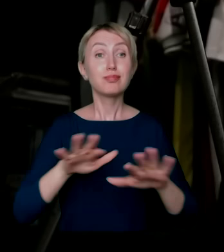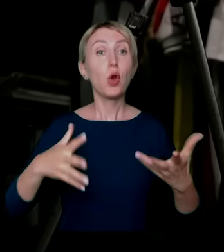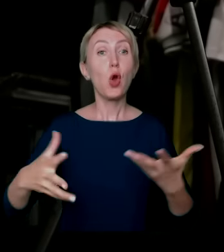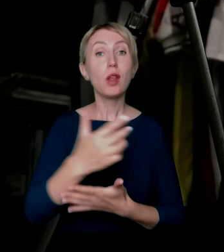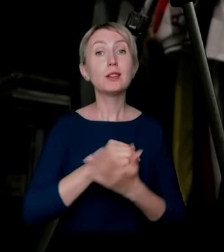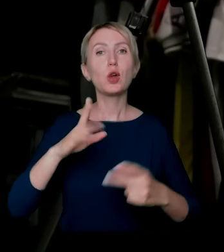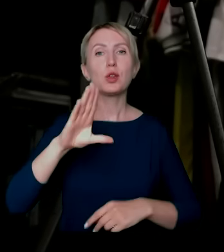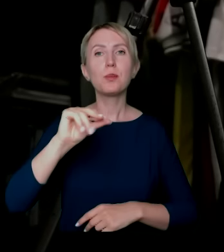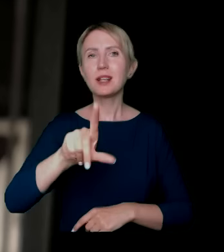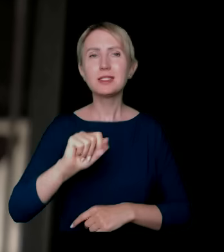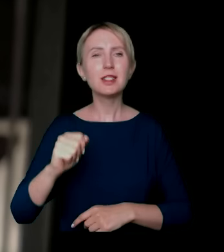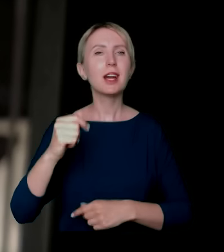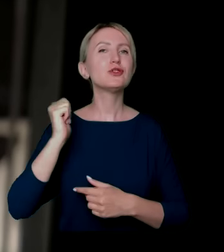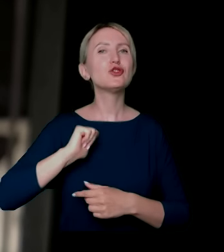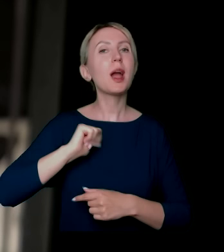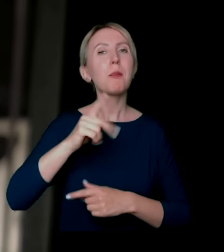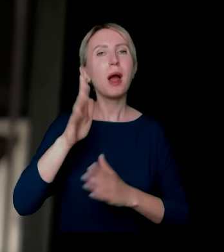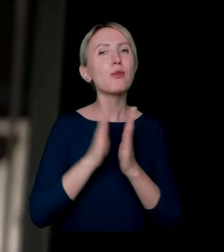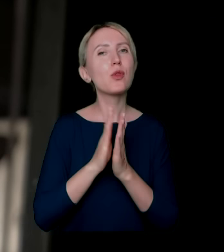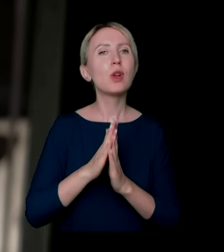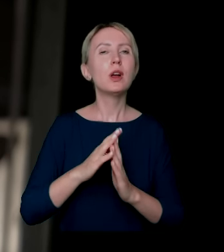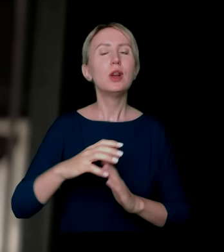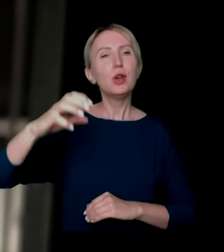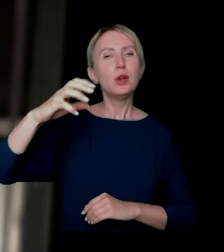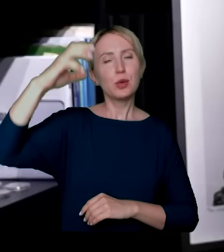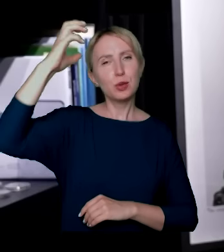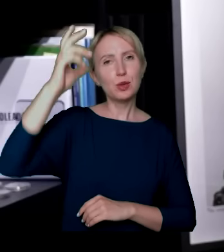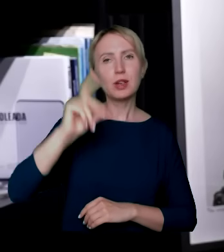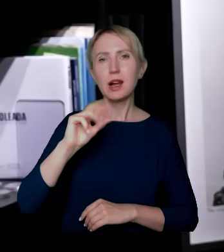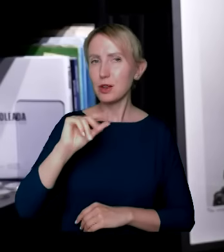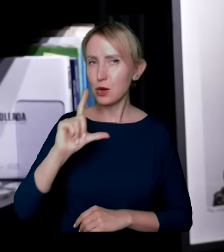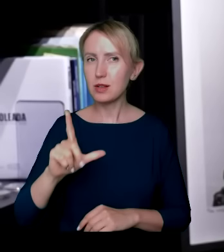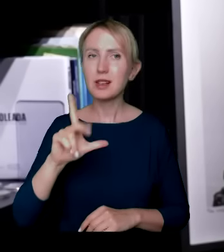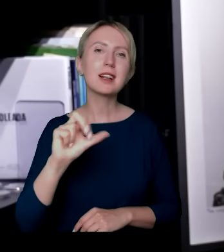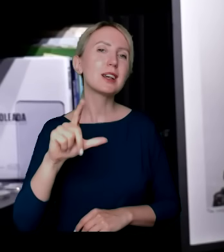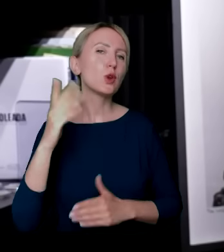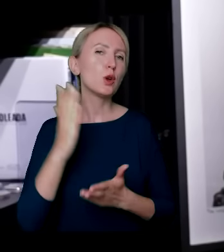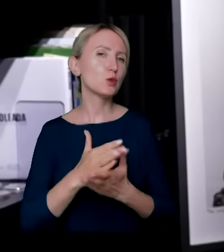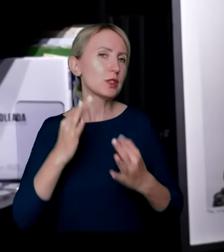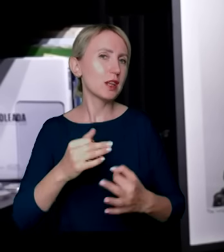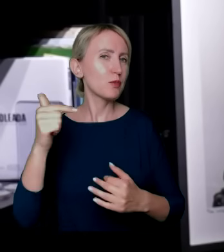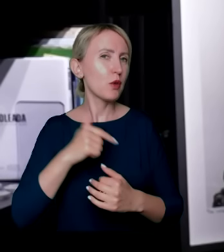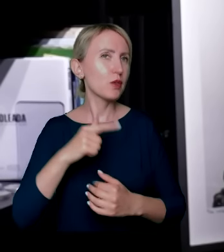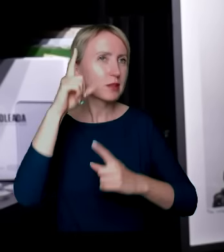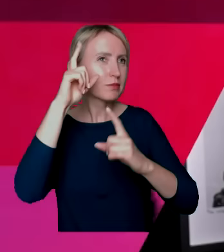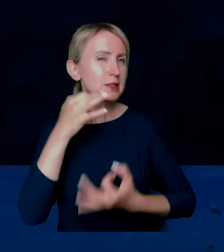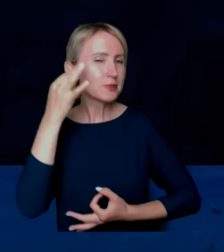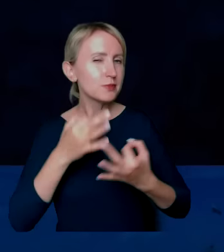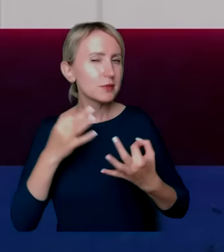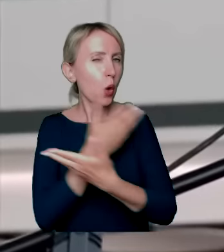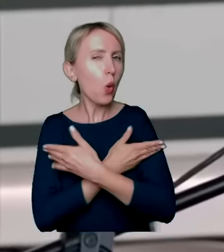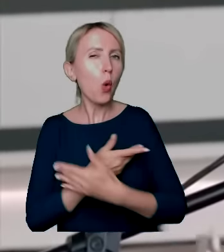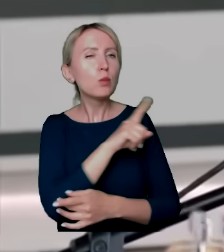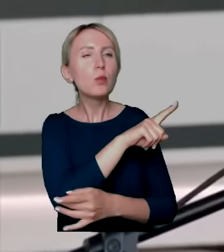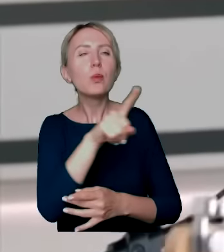o spotkanie z nim poprosi król Karol. Casio już teraz powinien zacząć zastanawiać się, którą koszulkę na to spotkanie założy.